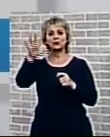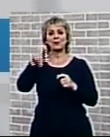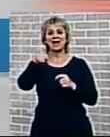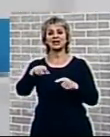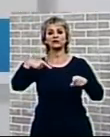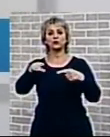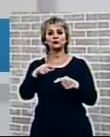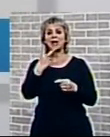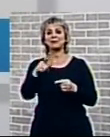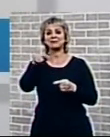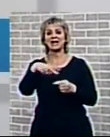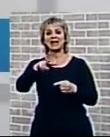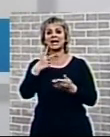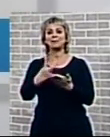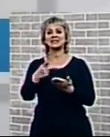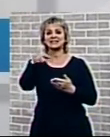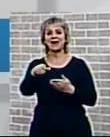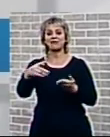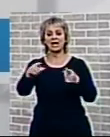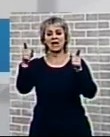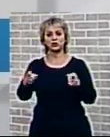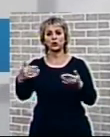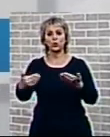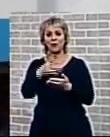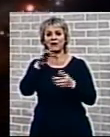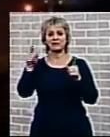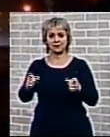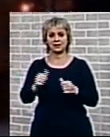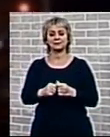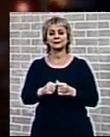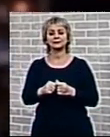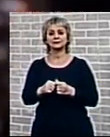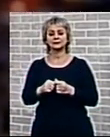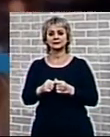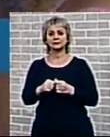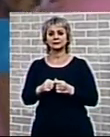чемпионат. Футбольная премьер-лига представила календарь нового сезона.